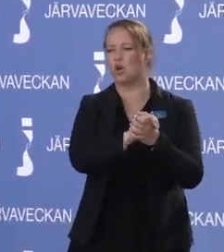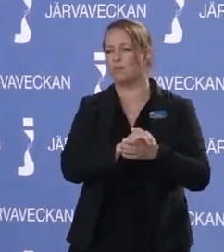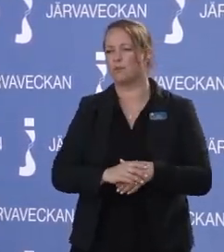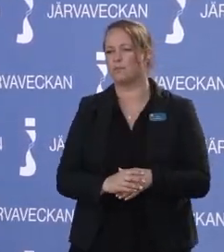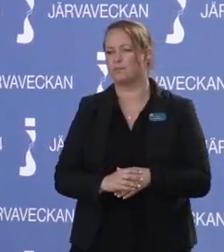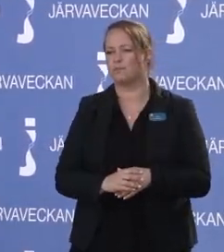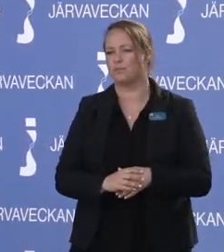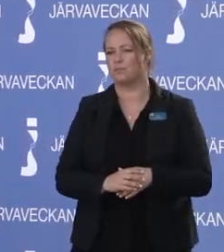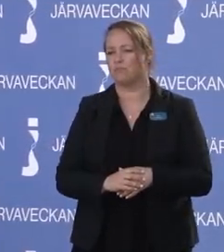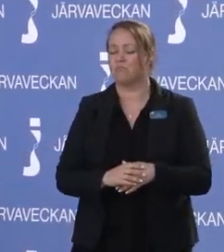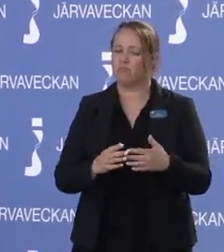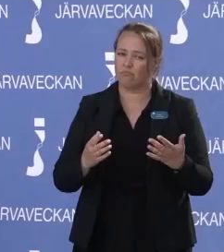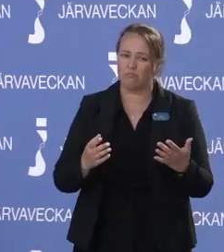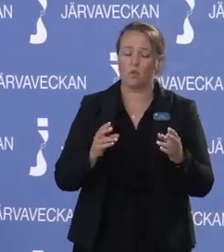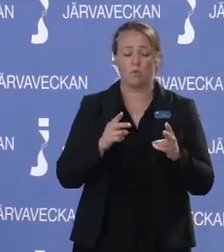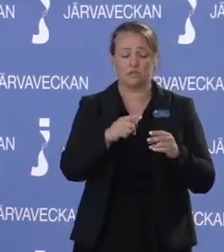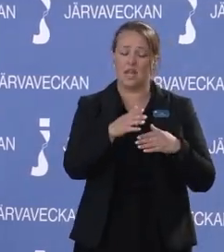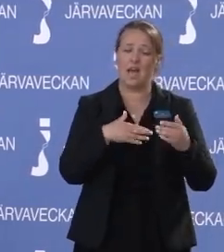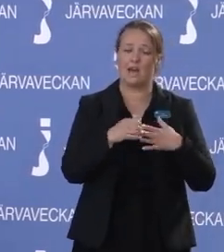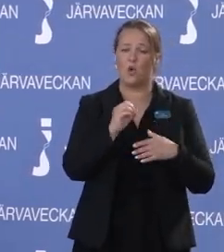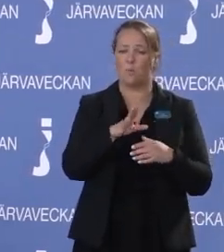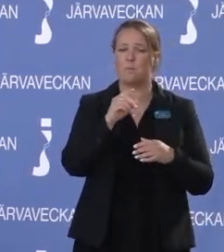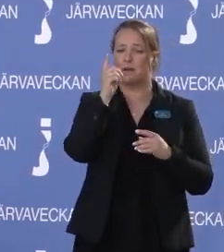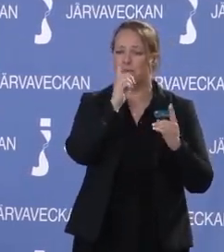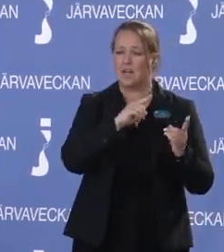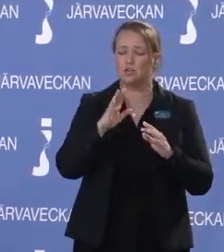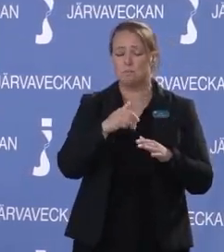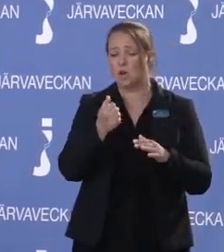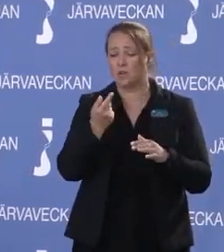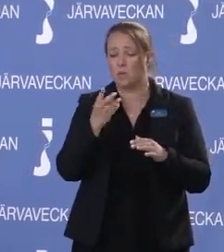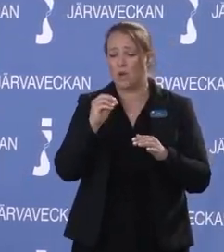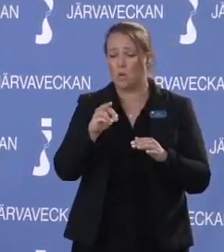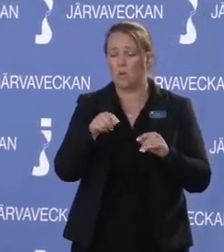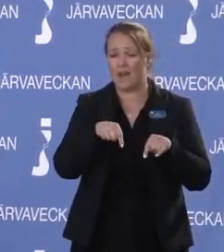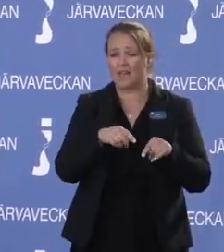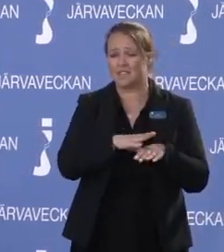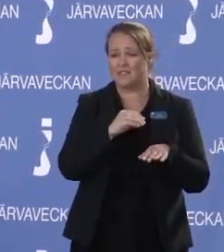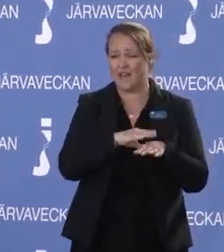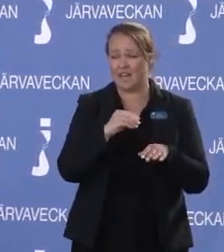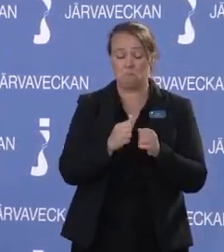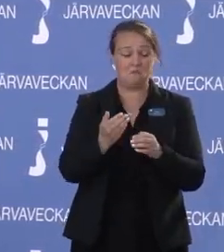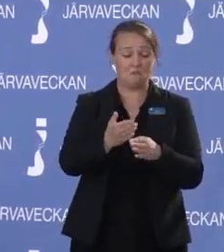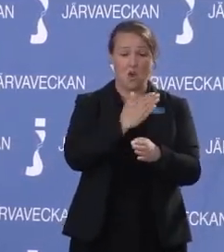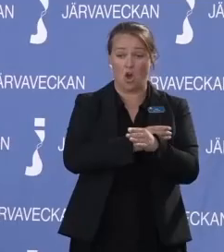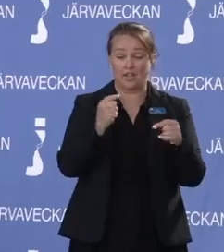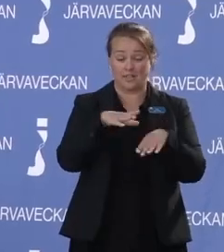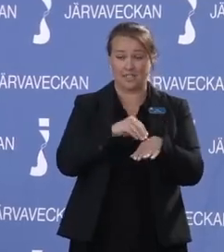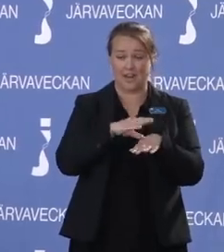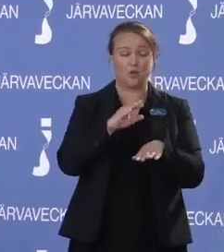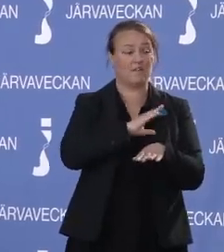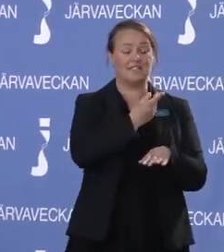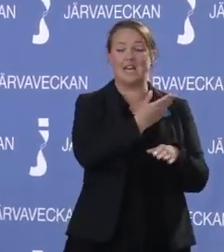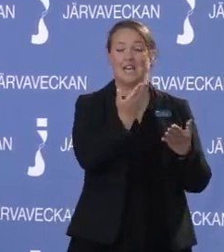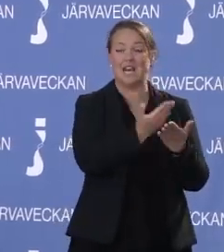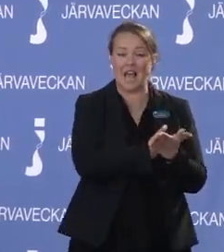har varit några år i Sverige. Och de har ju befunnit sig i länder där YouTube givetvis har funnits, i och med att vi är en global plattform. Så man tar med sig